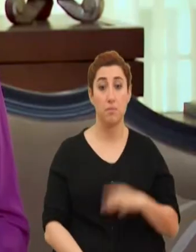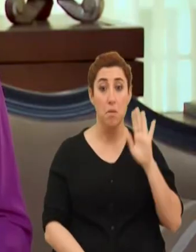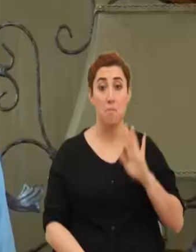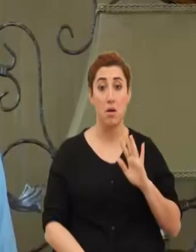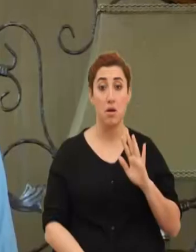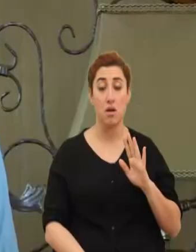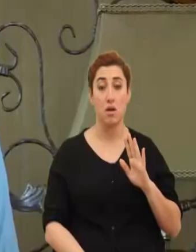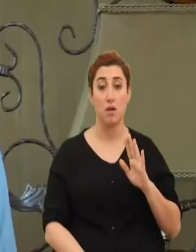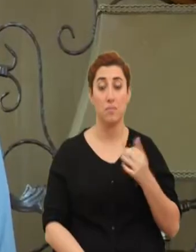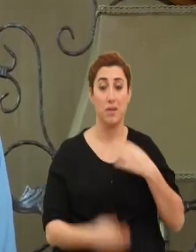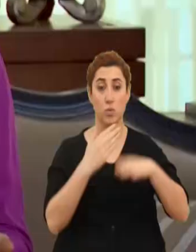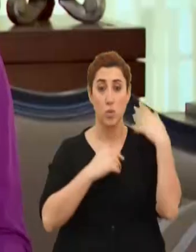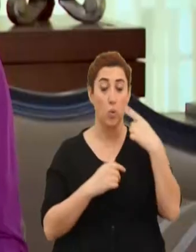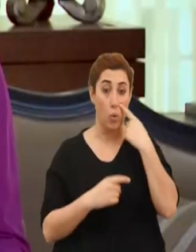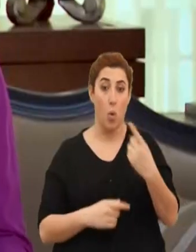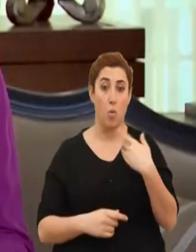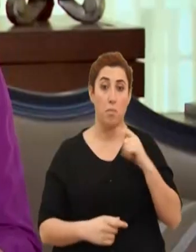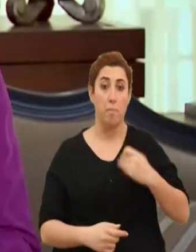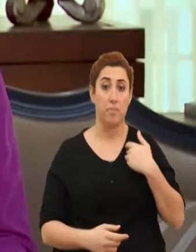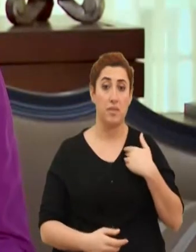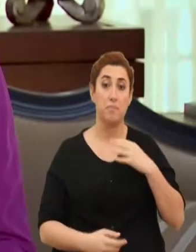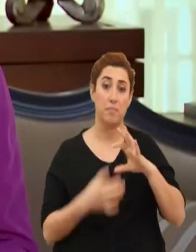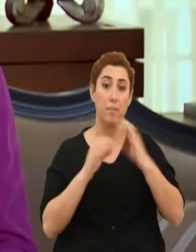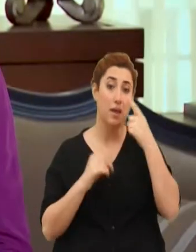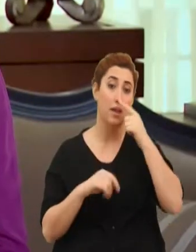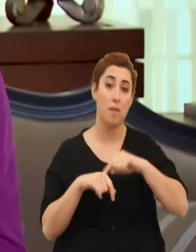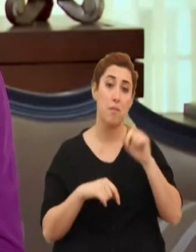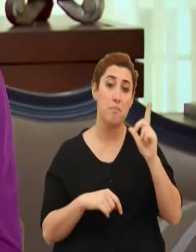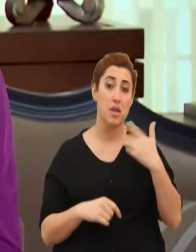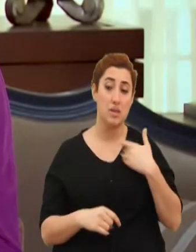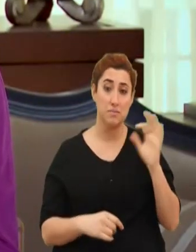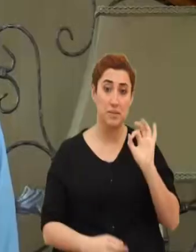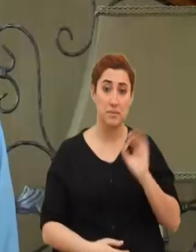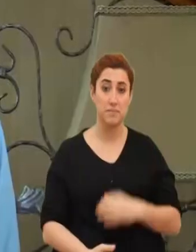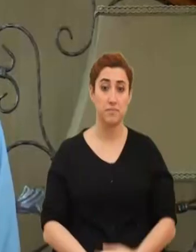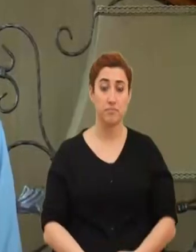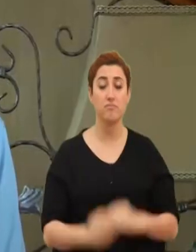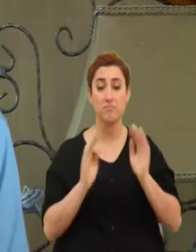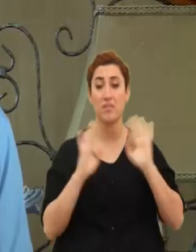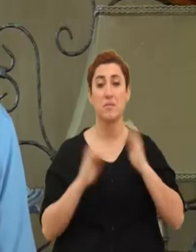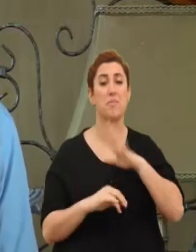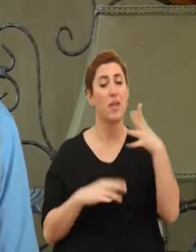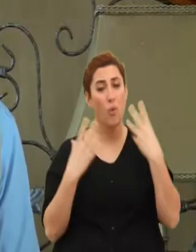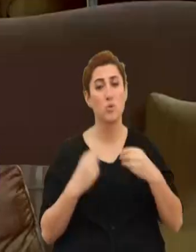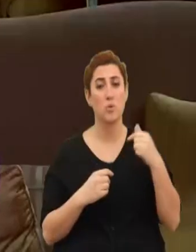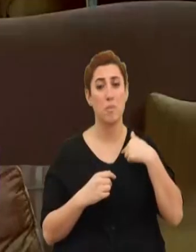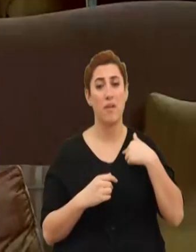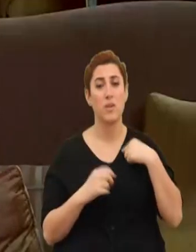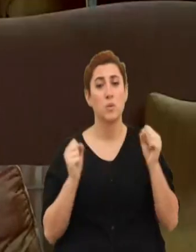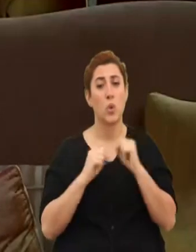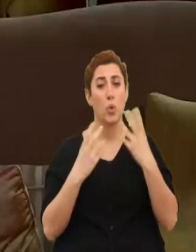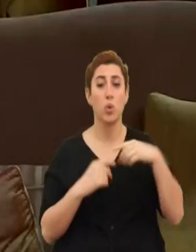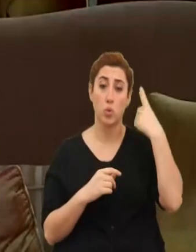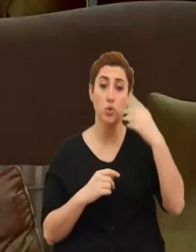Ah. Biraz evvel de gözümle gördüm. Demek ki inanmam da lazım. Değil mi? Tamam. Her ne kadar benden